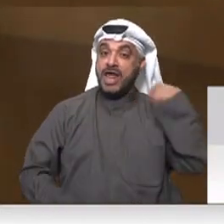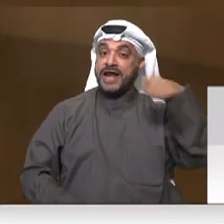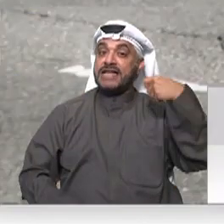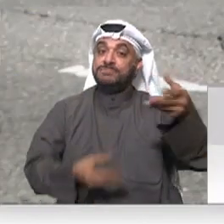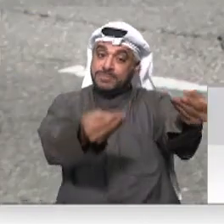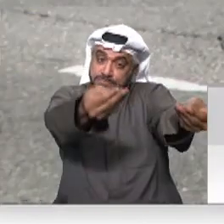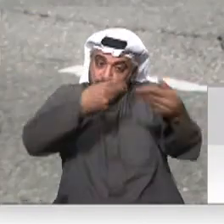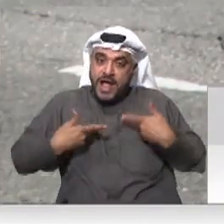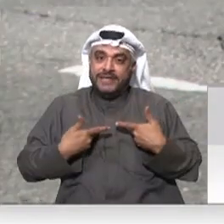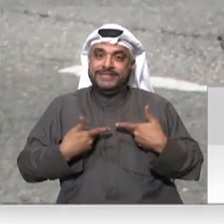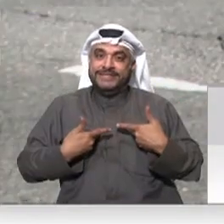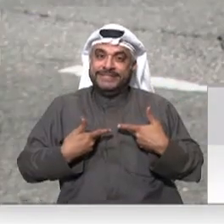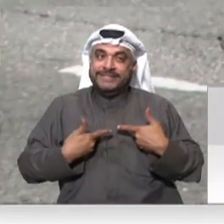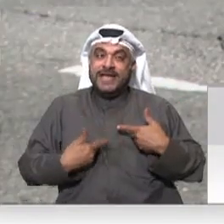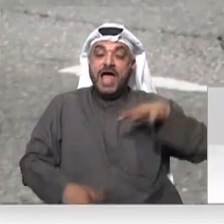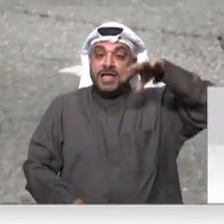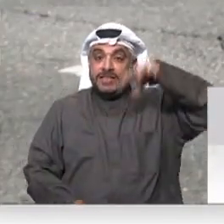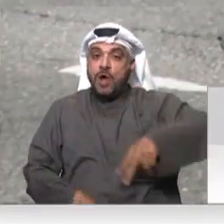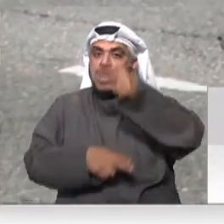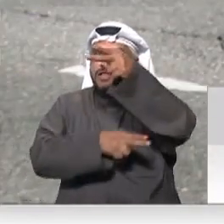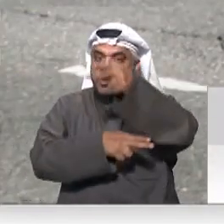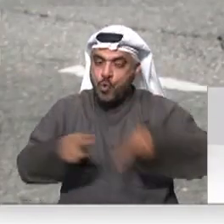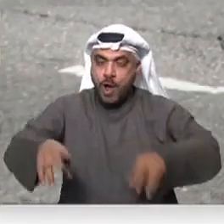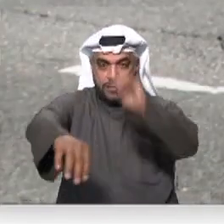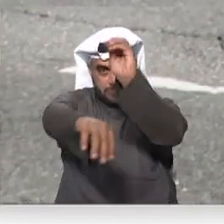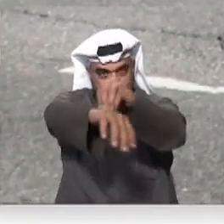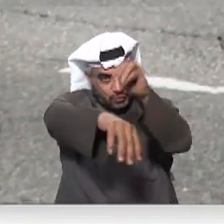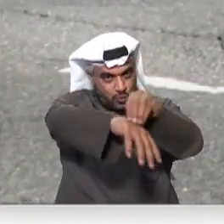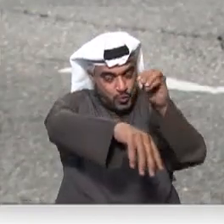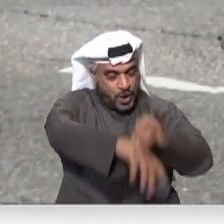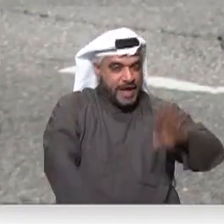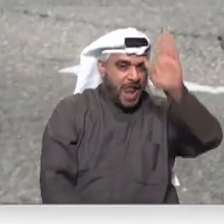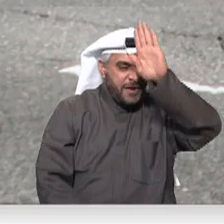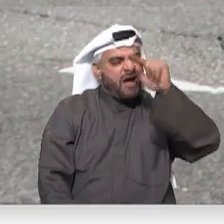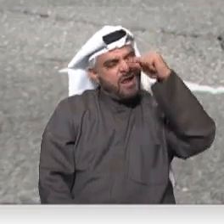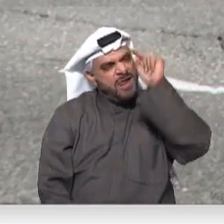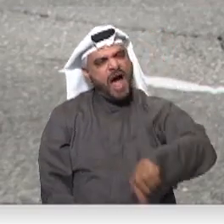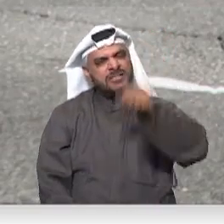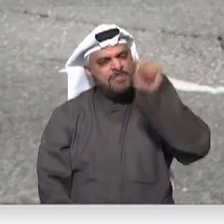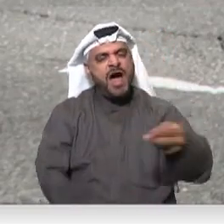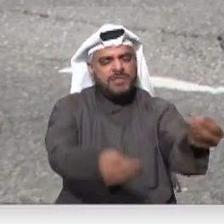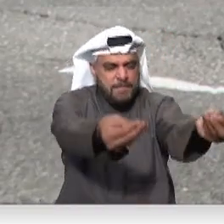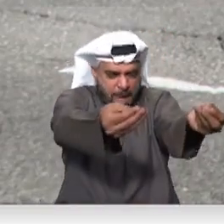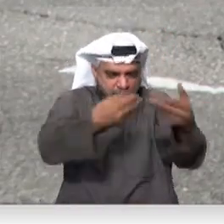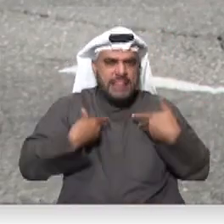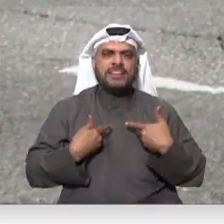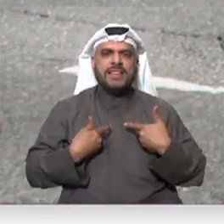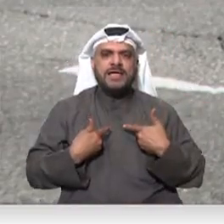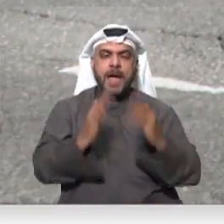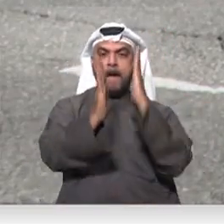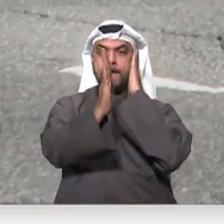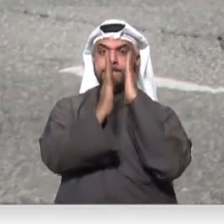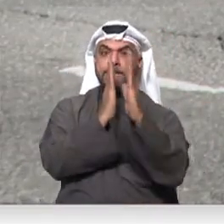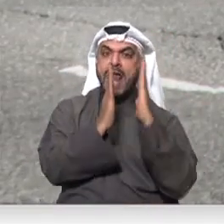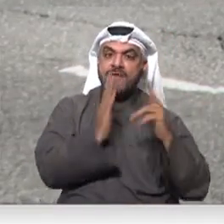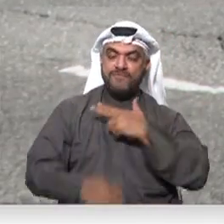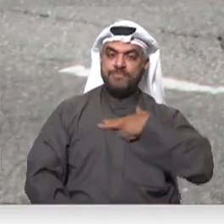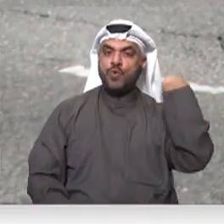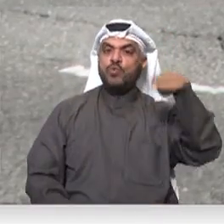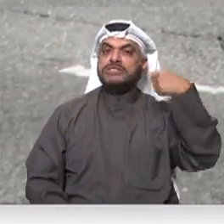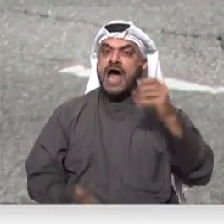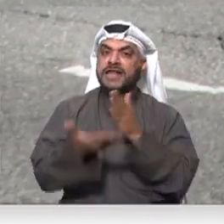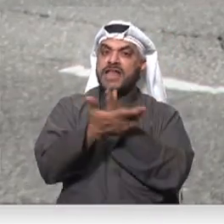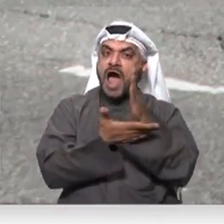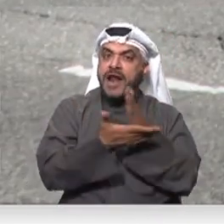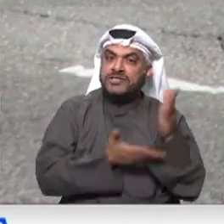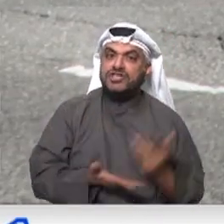اثنت دوله الكويت على عمل بعثه الامم المتحده للمساعده في العراق وطالبت بمضاعفه الجهود لاغلاق